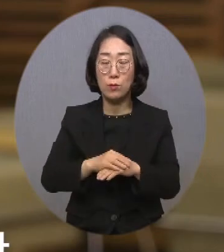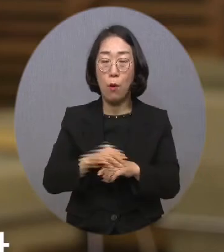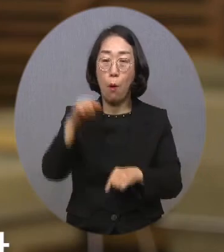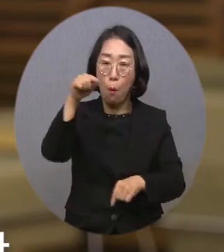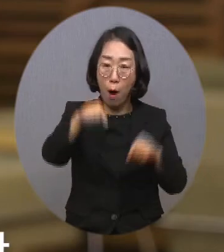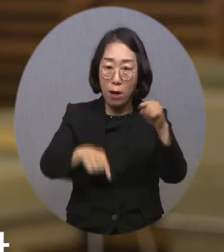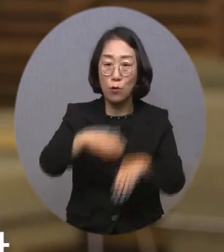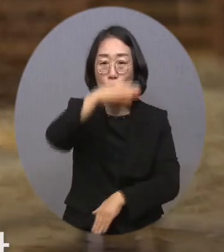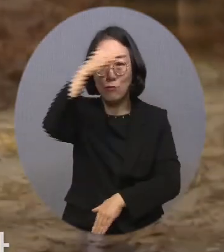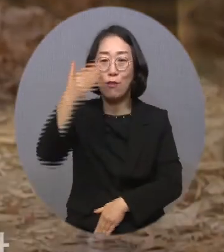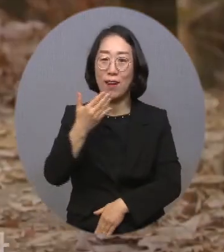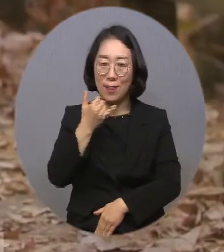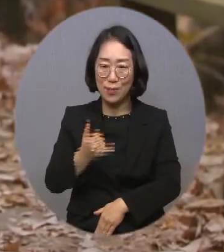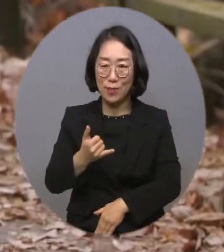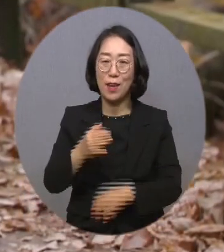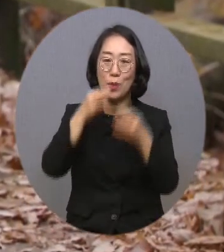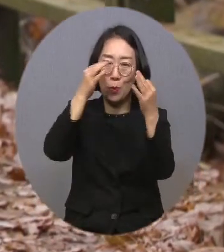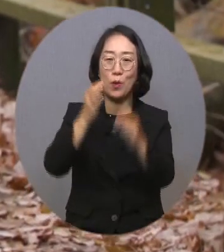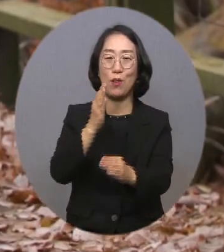있도록 노력을 하고 있습니다.